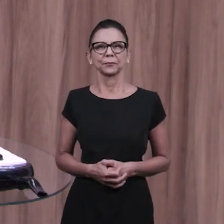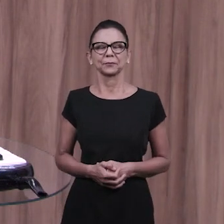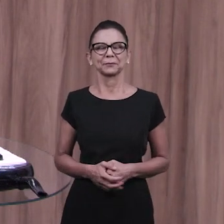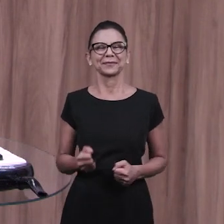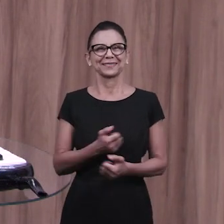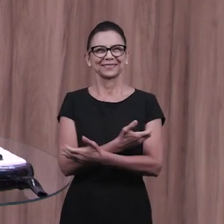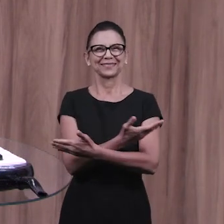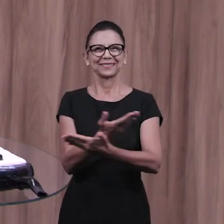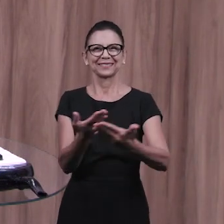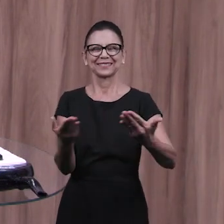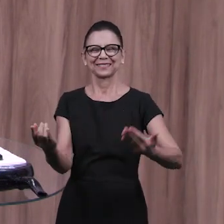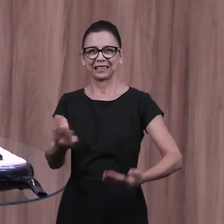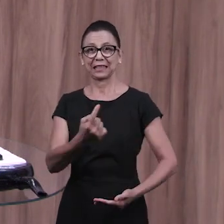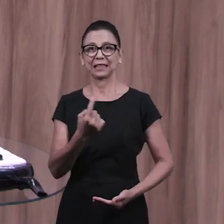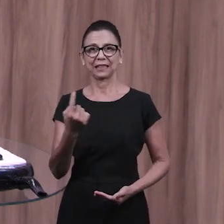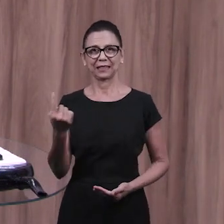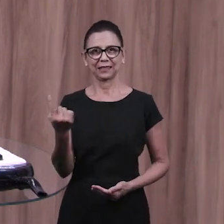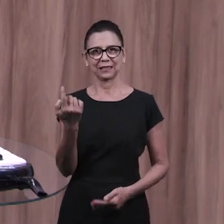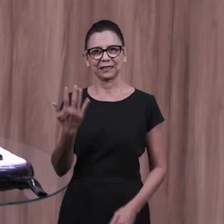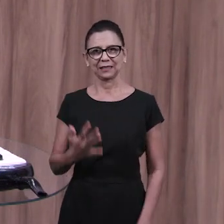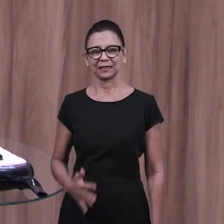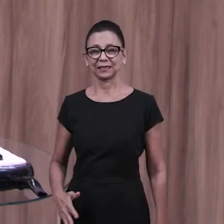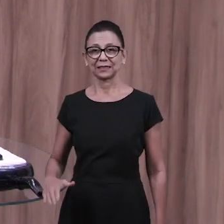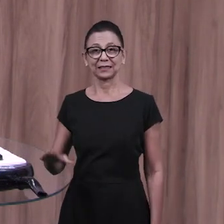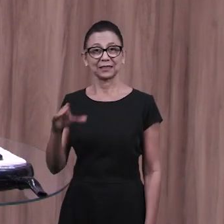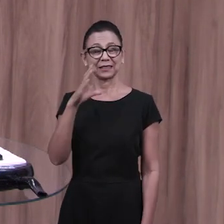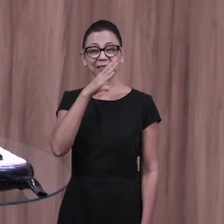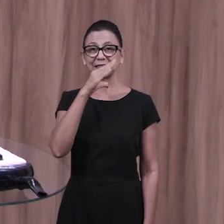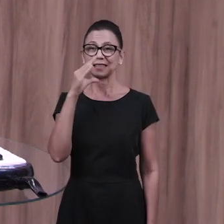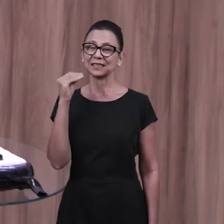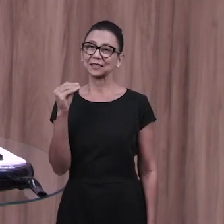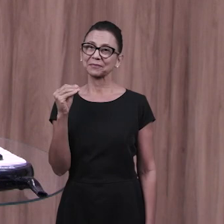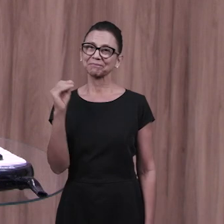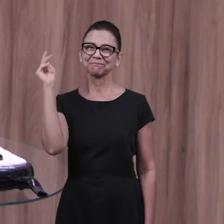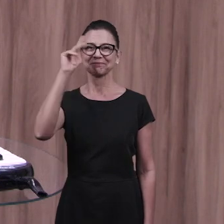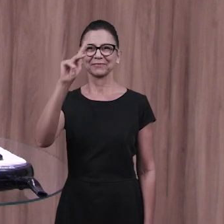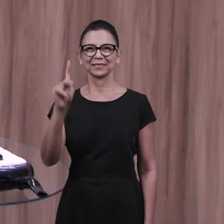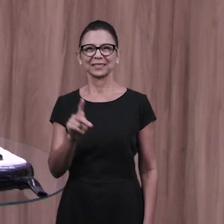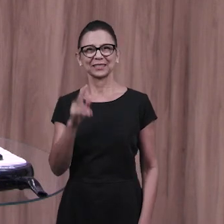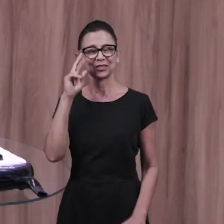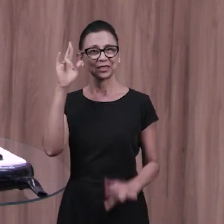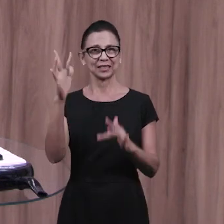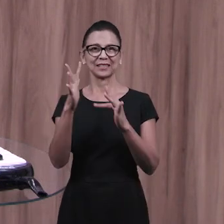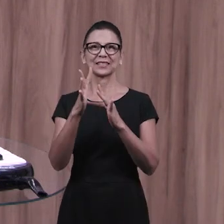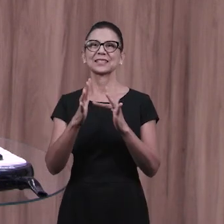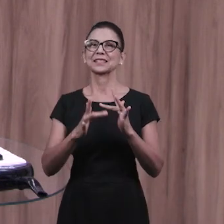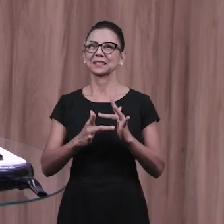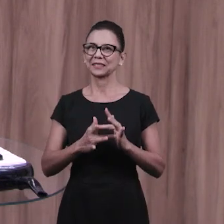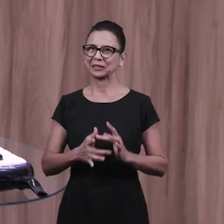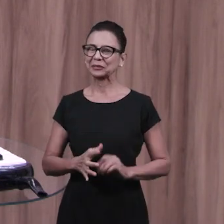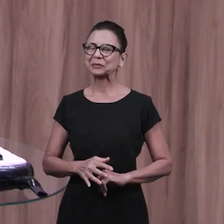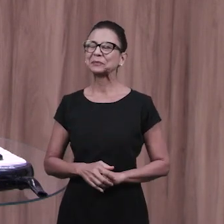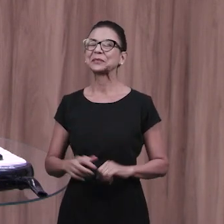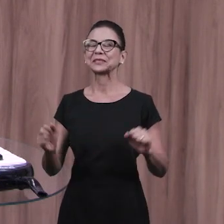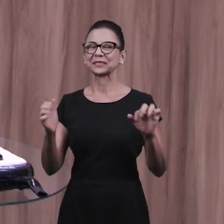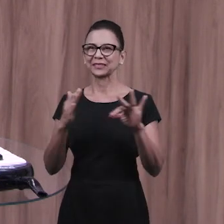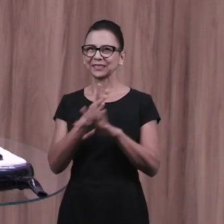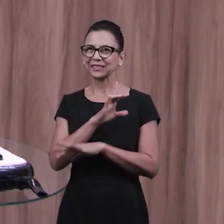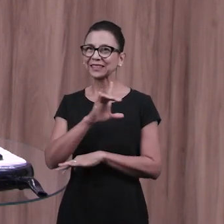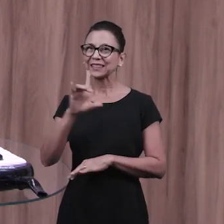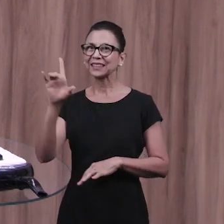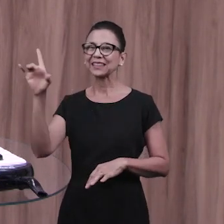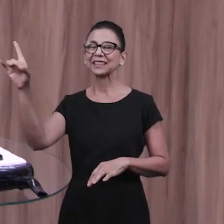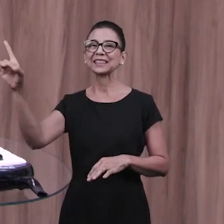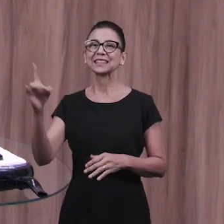Je veux saluer à tous les enfants intermédiaires et adolescents dans la paix du Seigneur Jésus. Gloire à Dieu